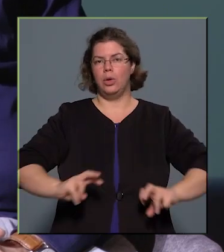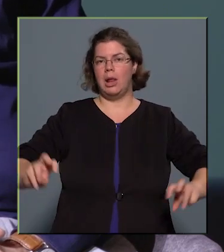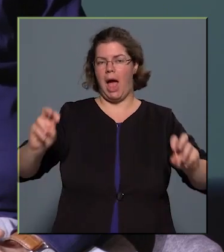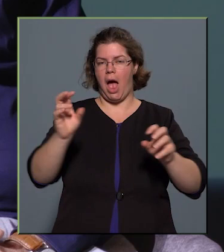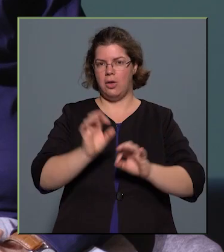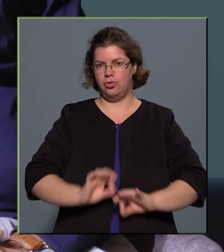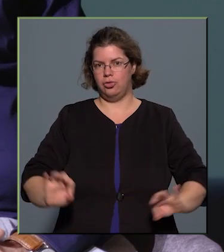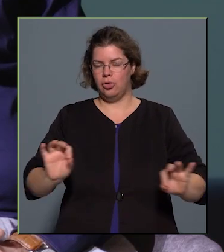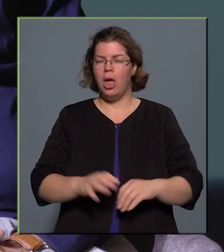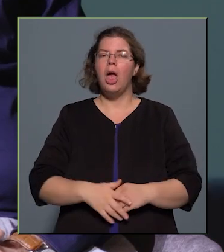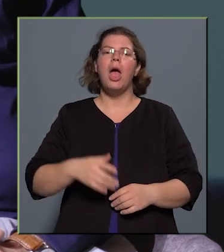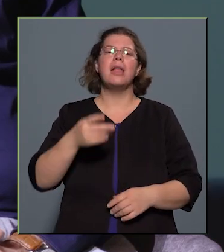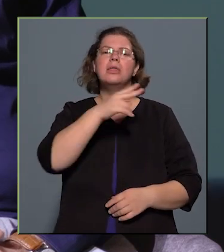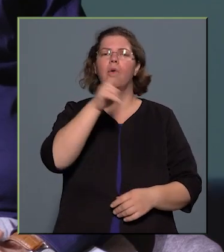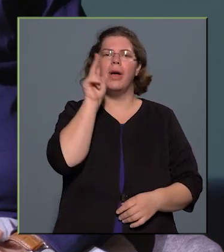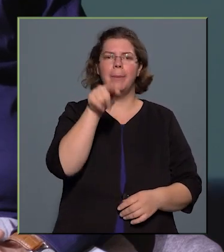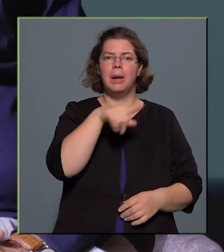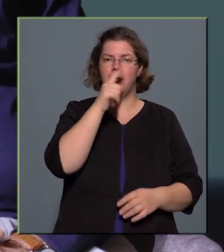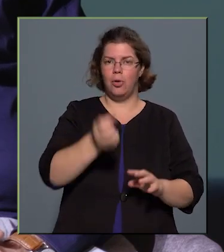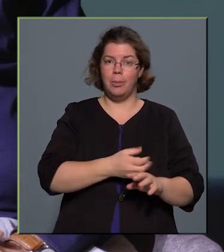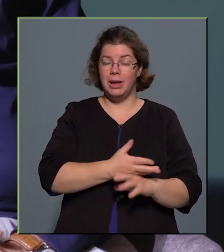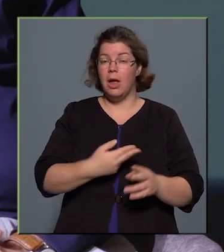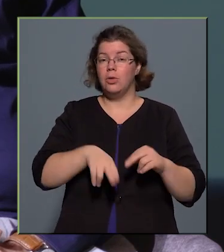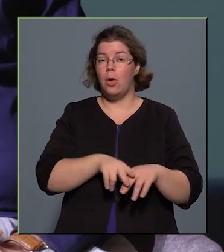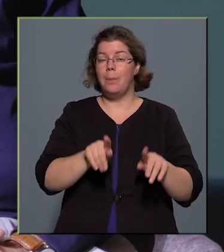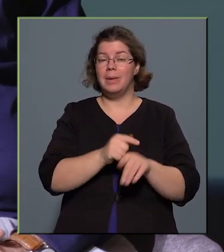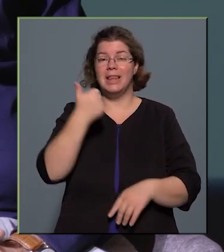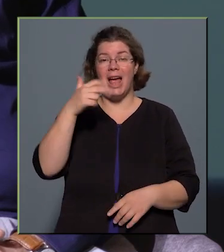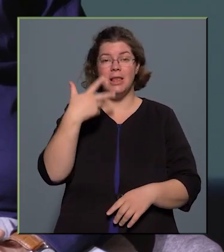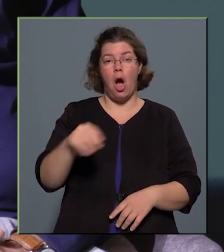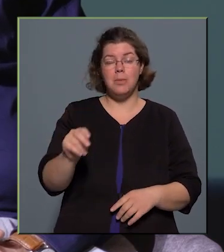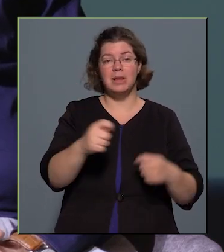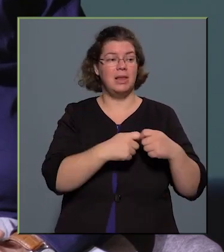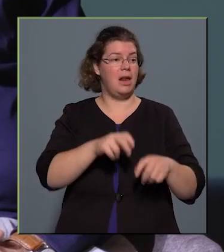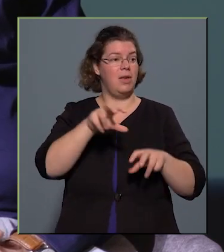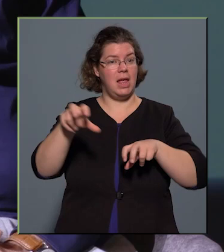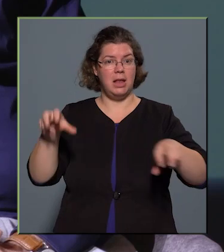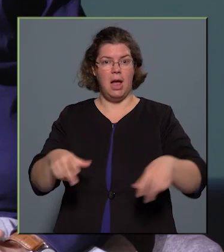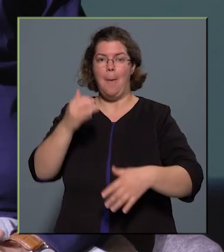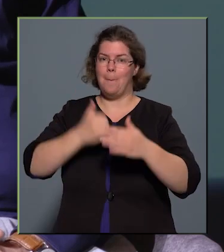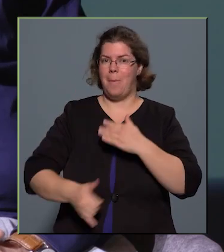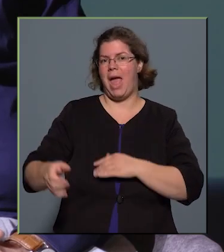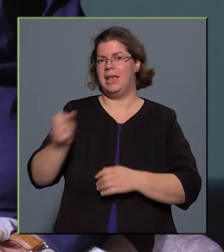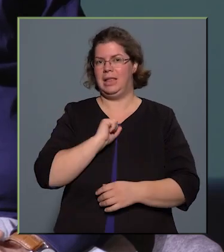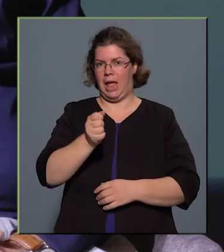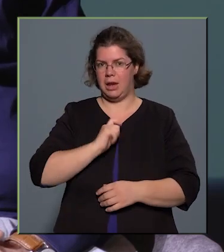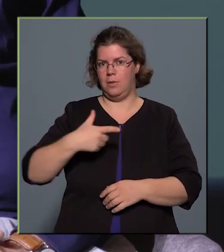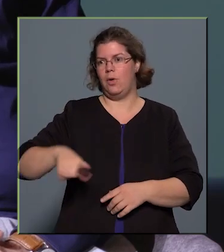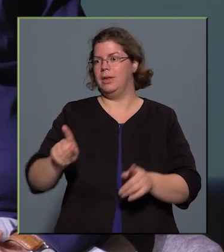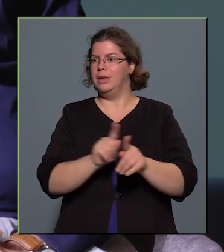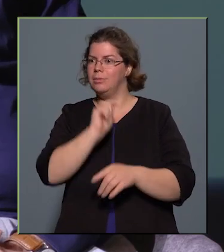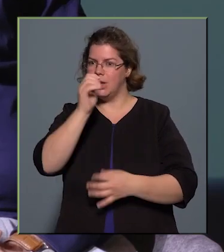készítése. Ez gyakorlatilag novemberben fog megjelenni, és több mint 130 szervezettel készítettünk mély interjút, így Magyarországon elsőként,